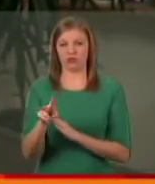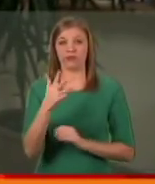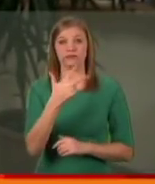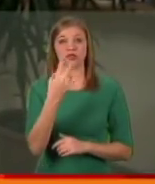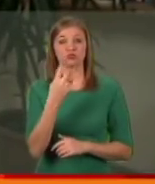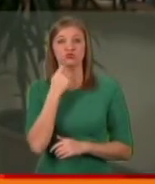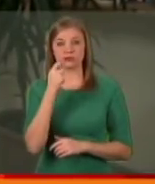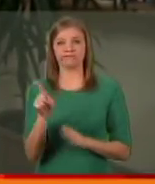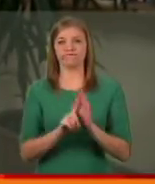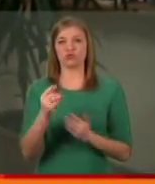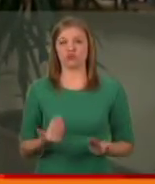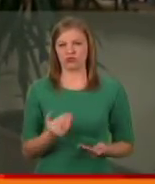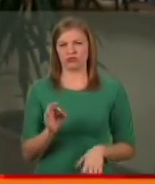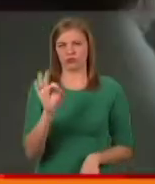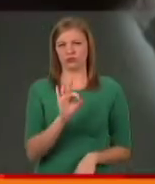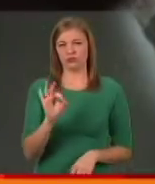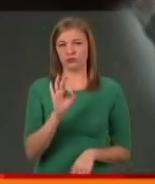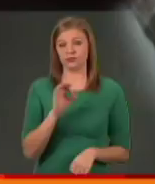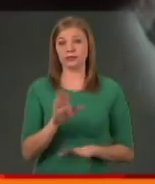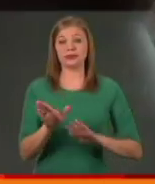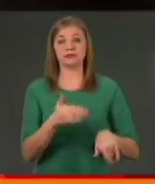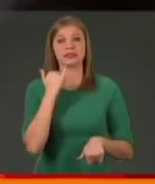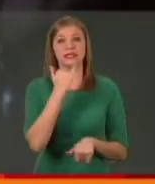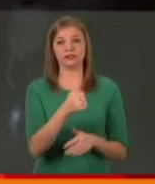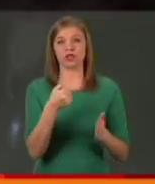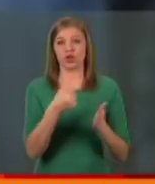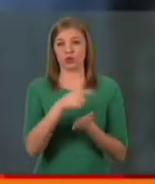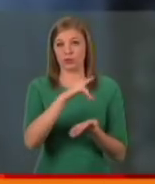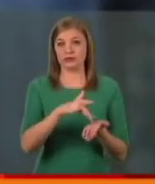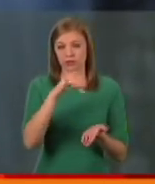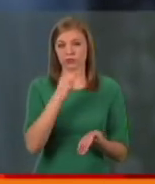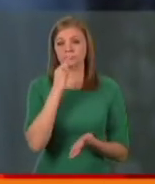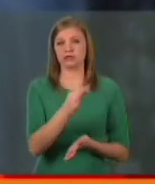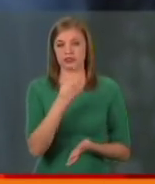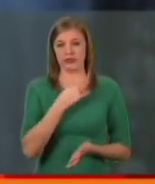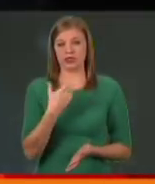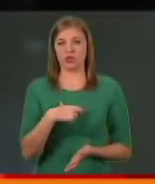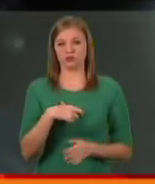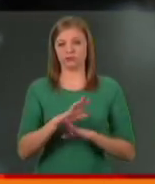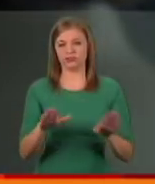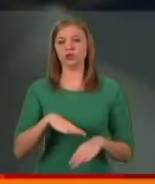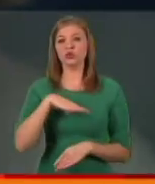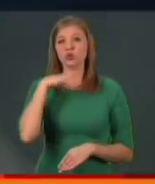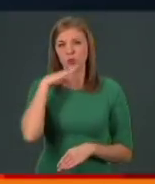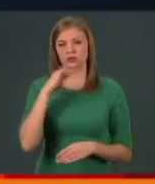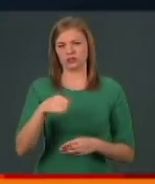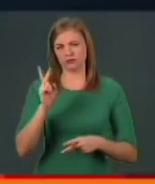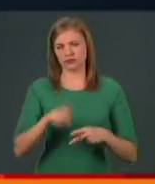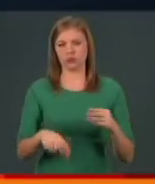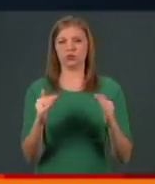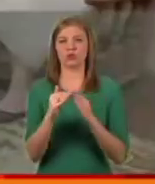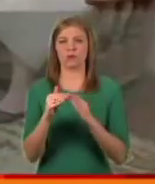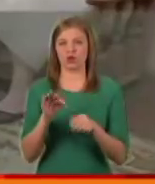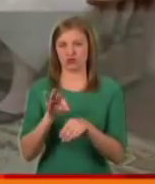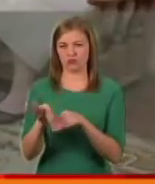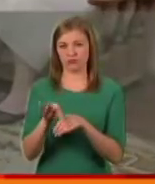34 вона розпочала життя з чистого аркуша. Після дзвінка до Ластради сказала собі «досить» і поклала край